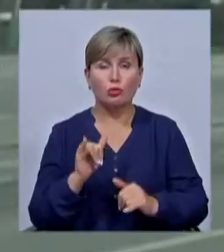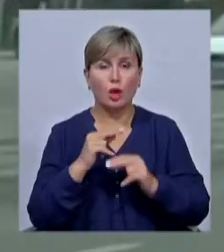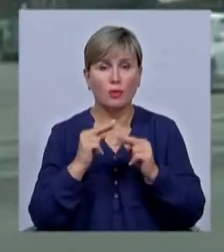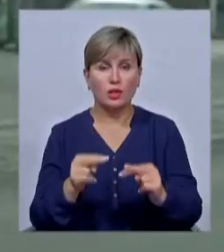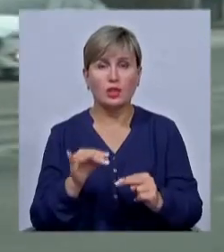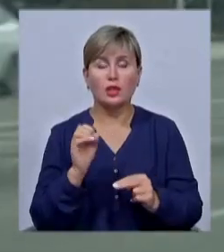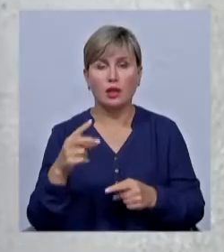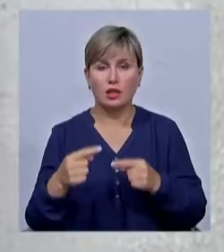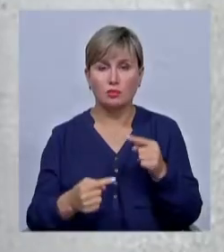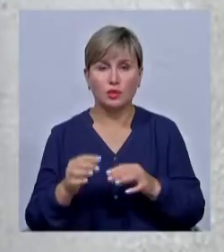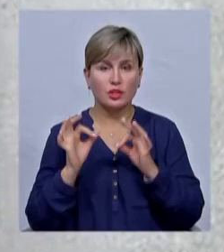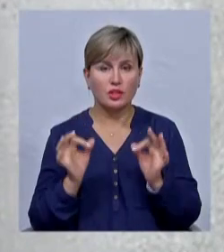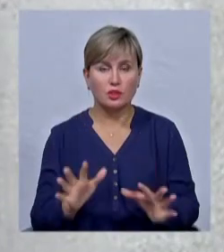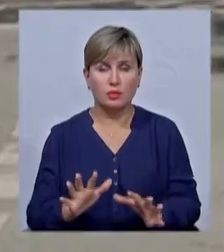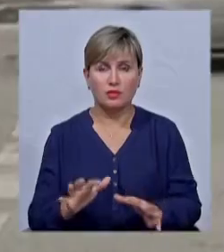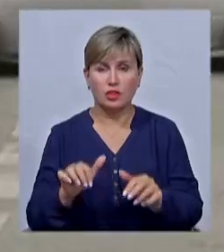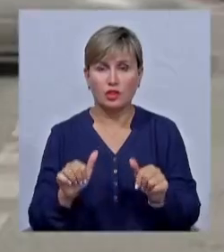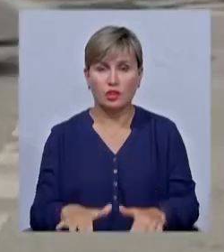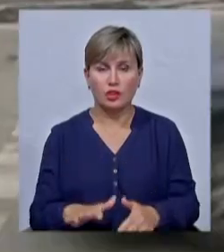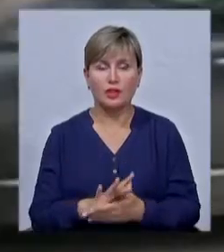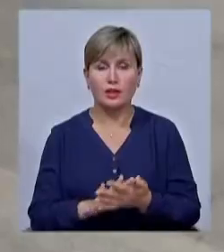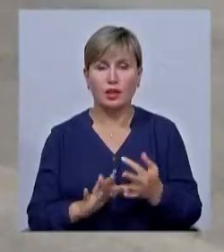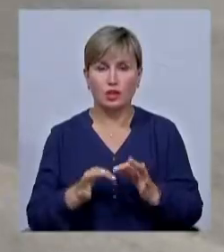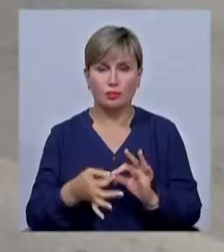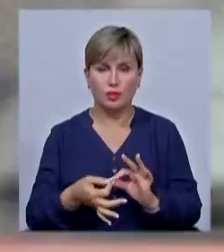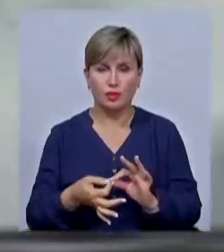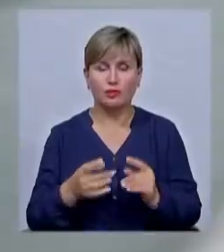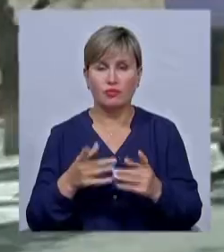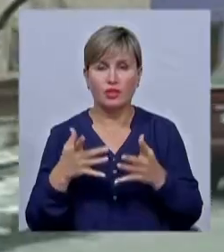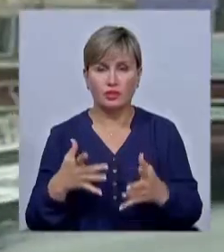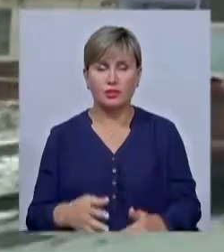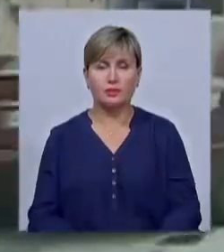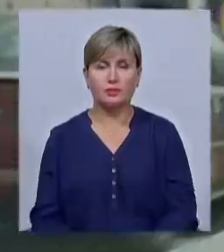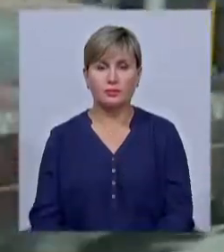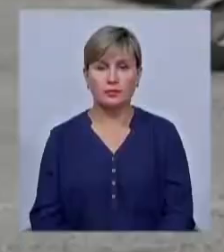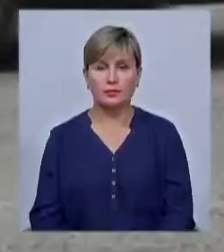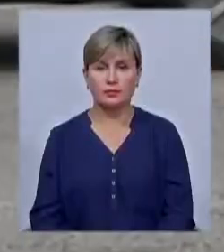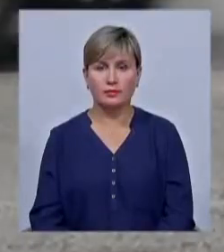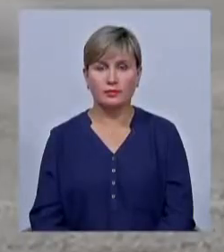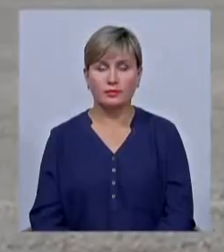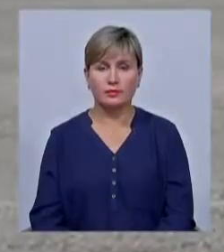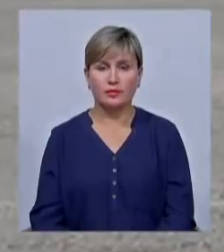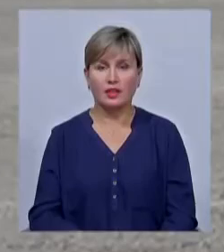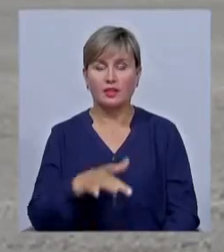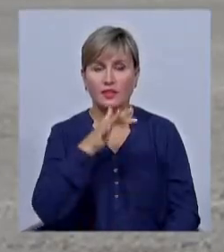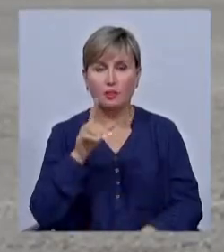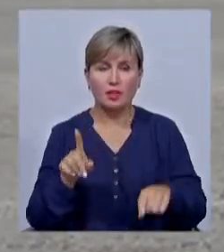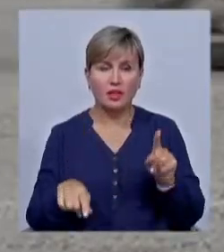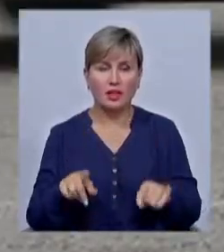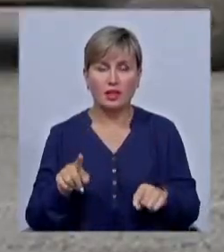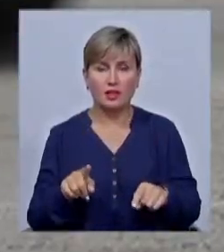как оспорить не справедливый вердикт рама ноченька выяснил алгоритм действий правда время от времени случаются